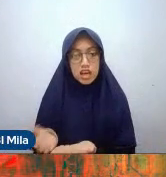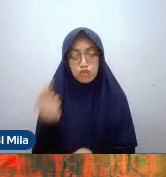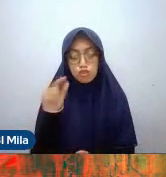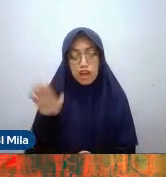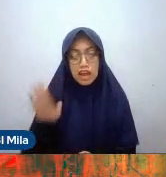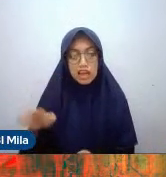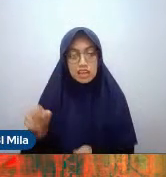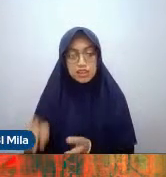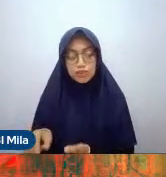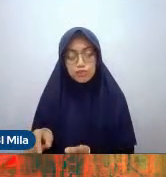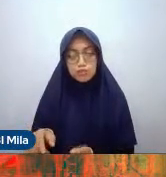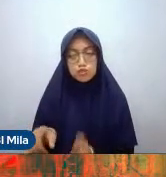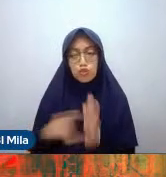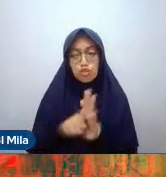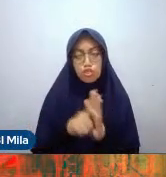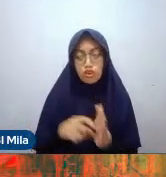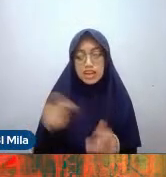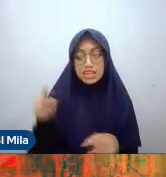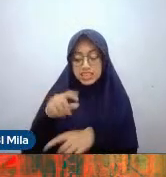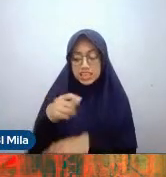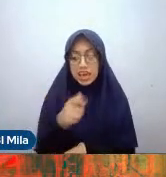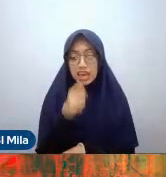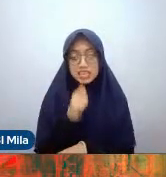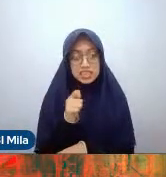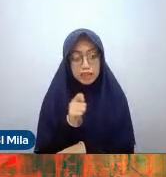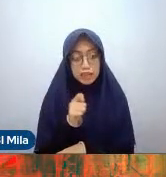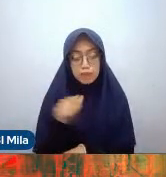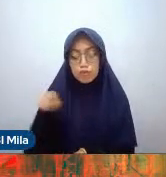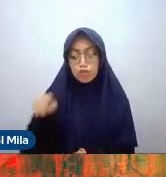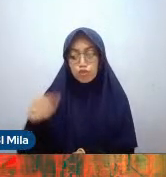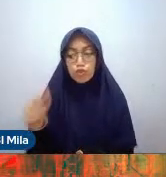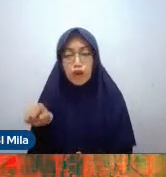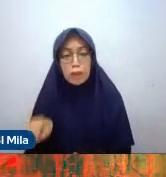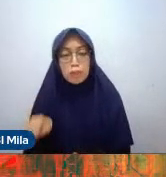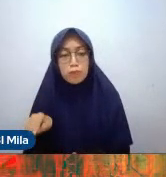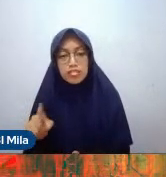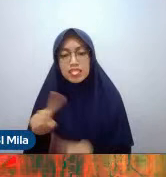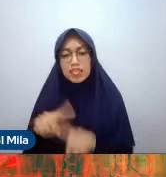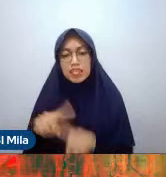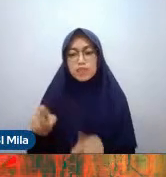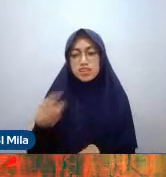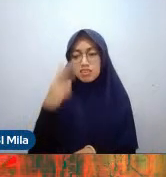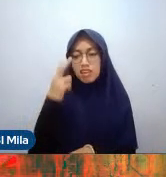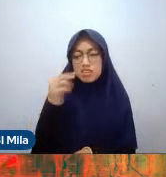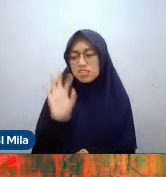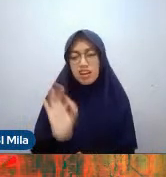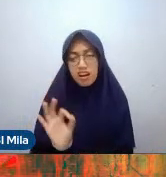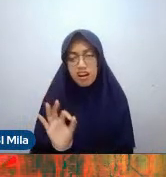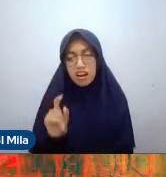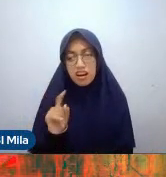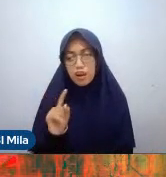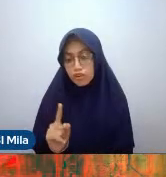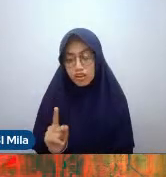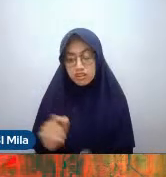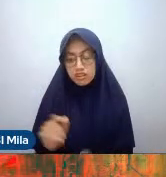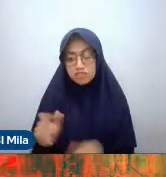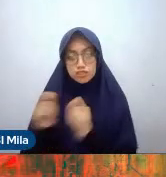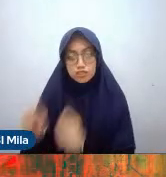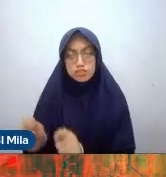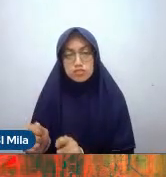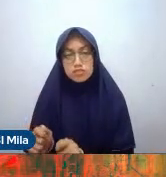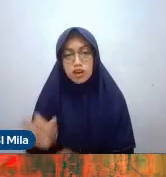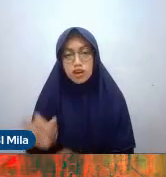tapi jangan nangis gitu misalnya. Nah itu nggak boleh, karena kita mengiming-imingkan sesuatu agar anak itu instan